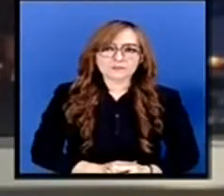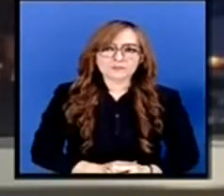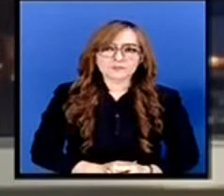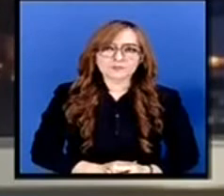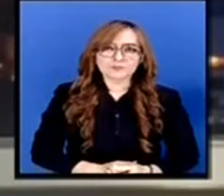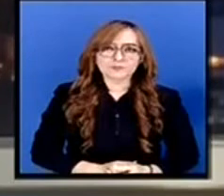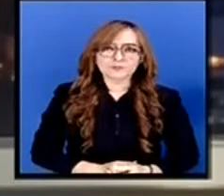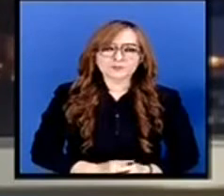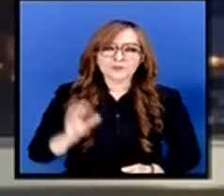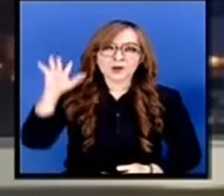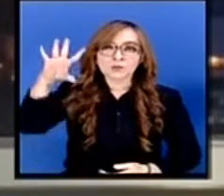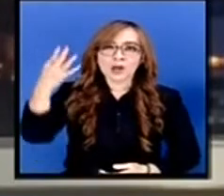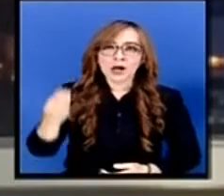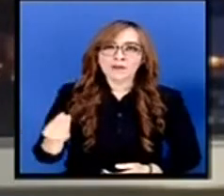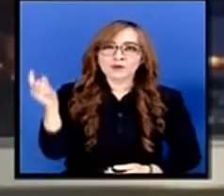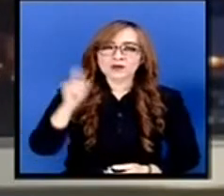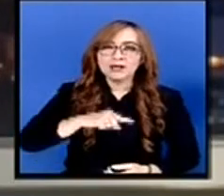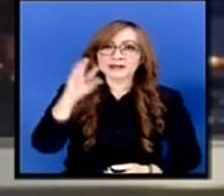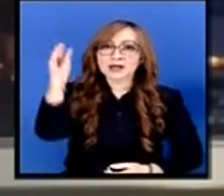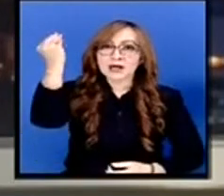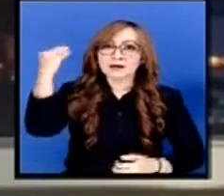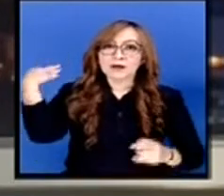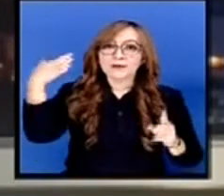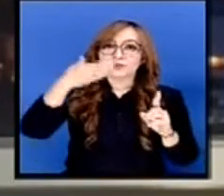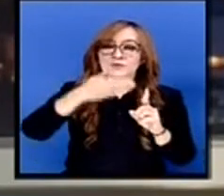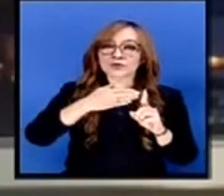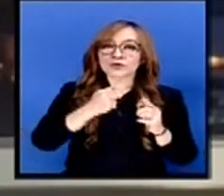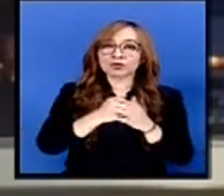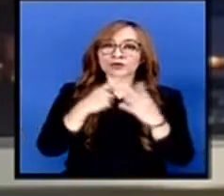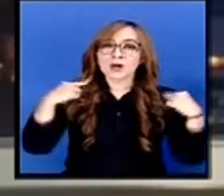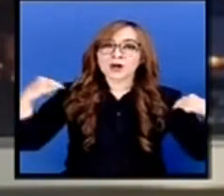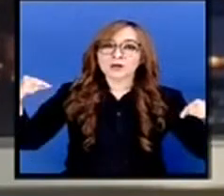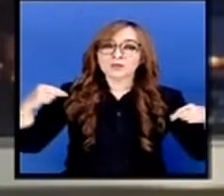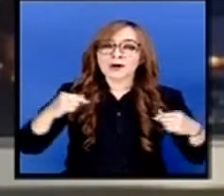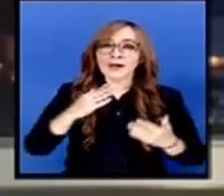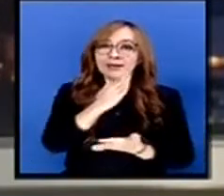Arus mudik dari arah Jakarta menuju Jawa Tengah yang melintasi jalur Pantura Cirebon